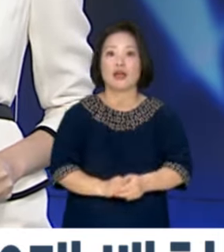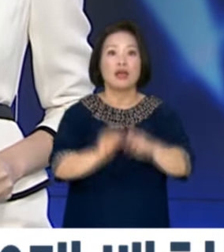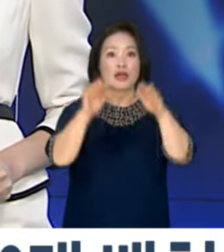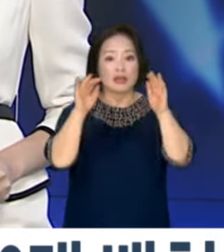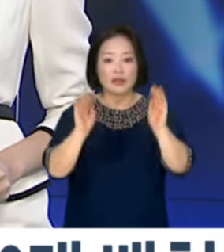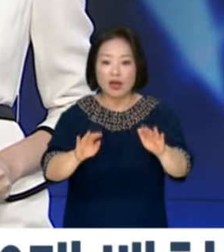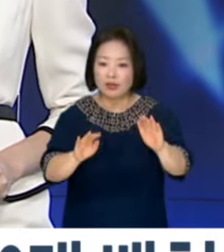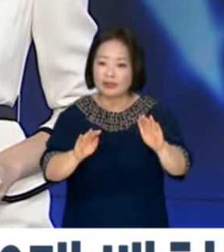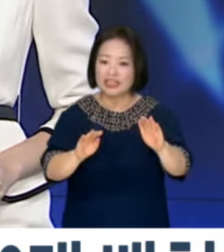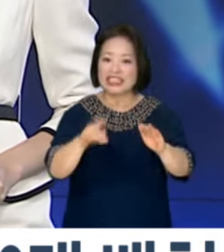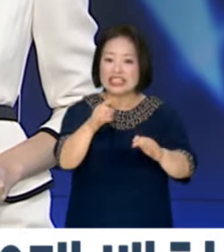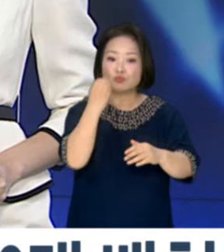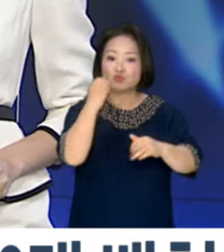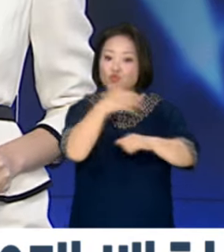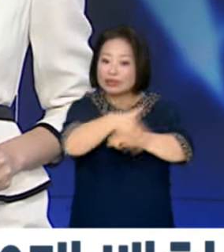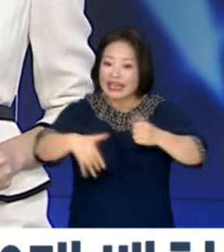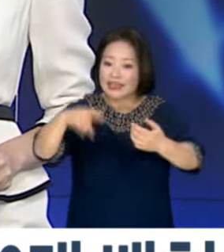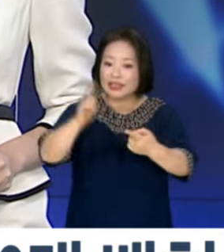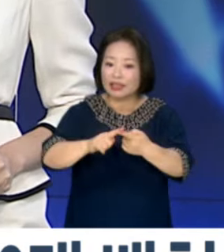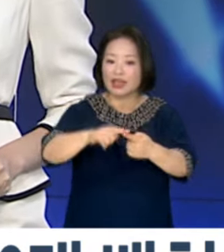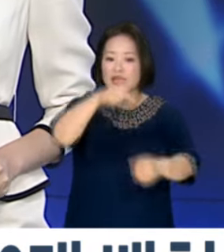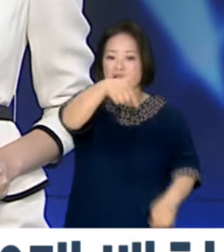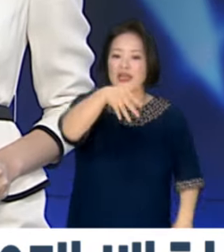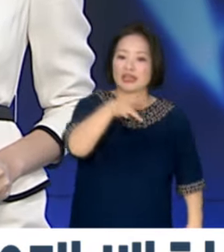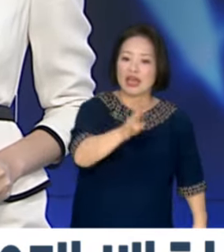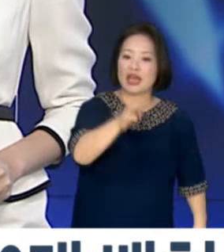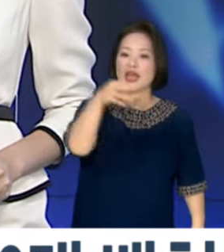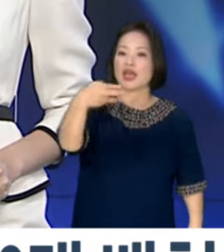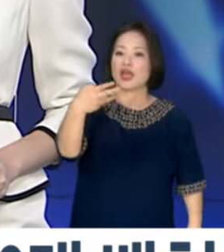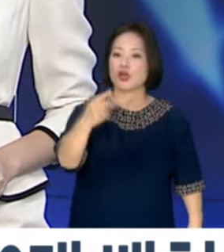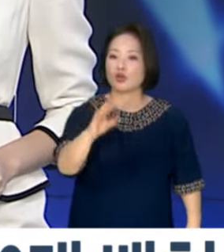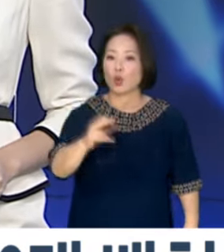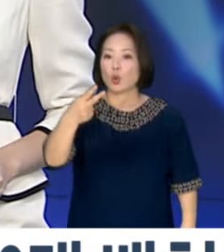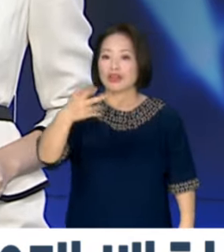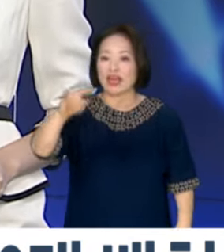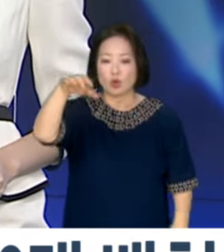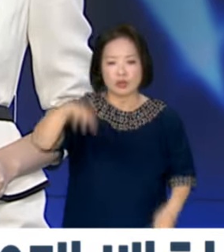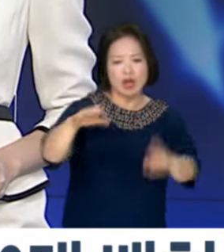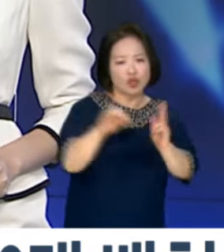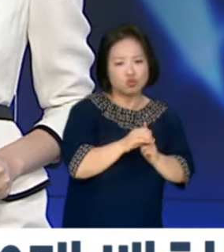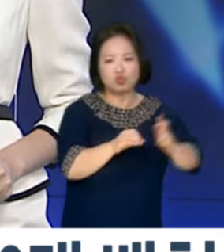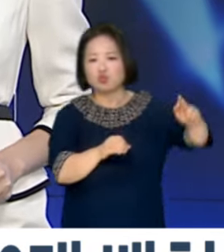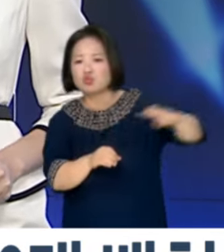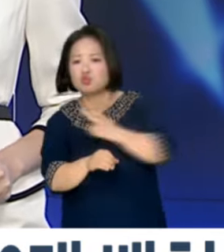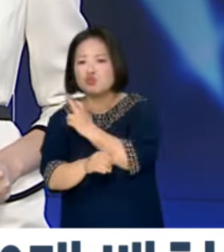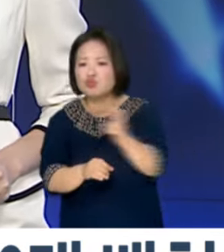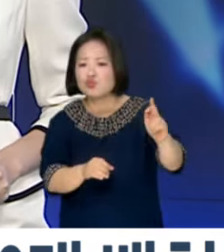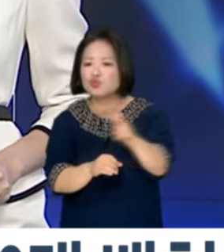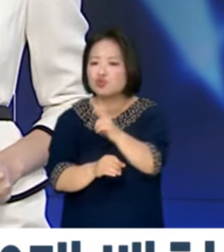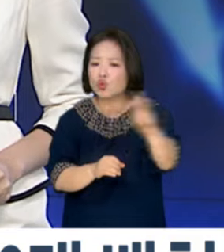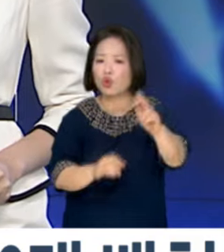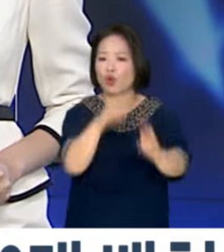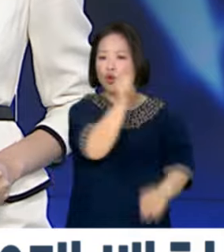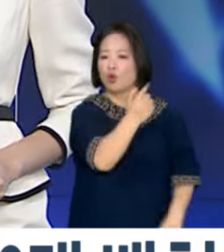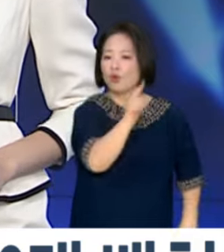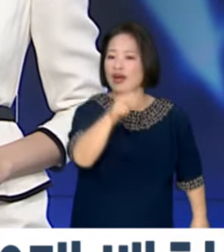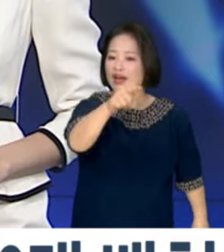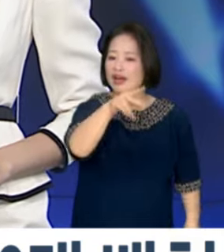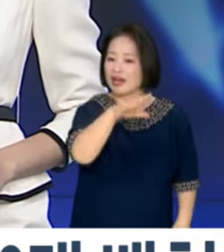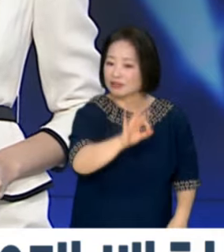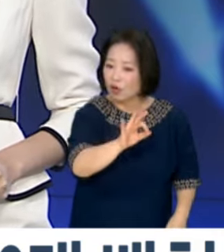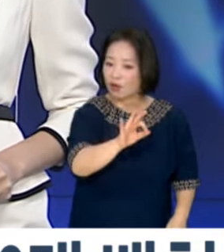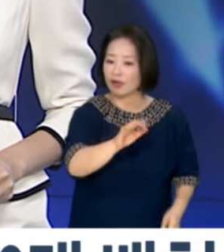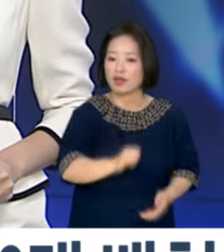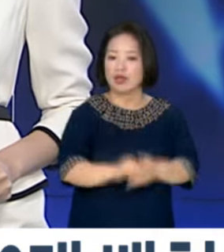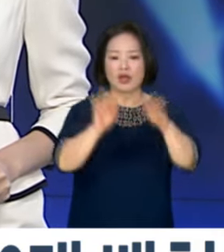전방부대에 배치한다는 이 무기는 계룡대까지 타격할 수 있는 전술지대지 유도탄 화성 11 라형 발사대로